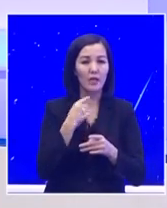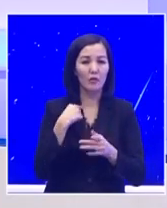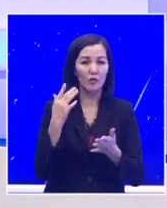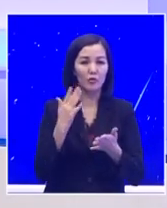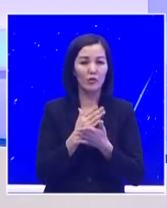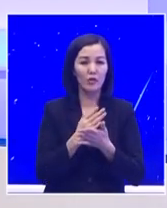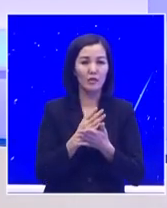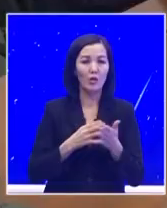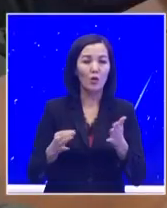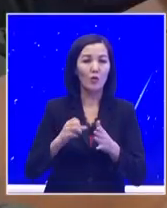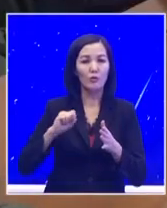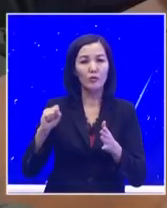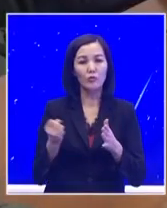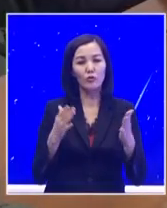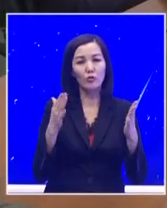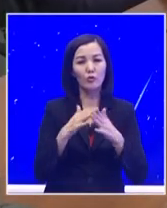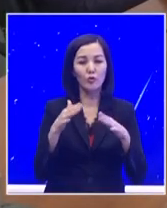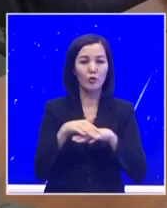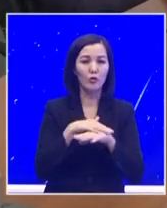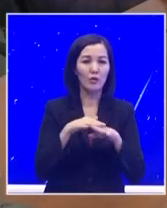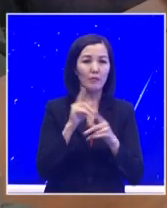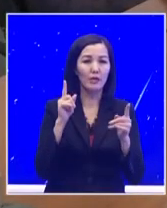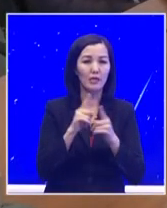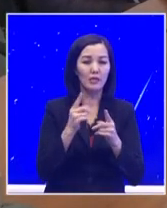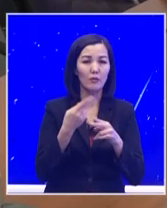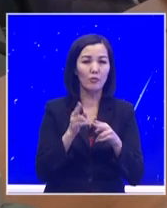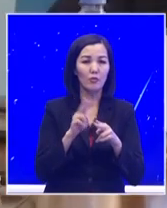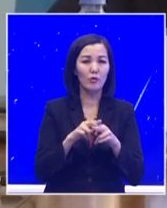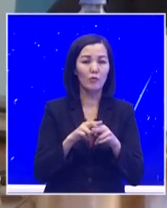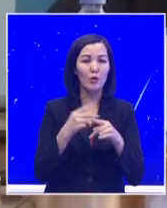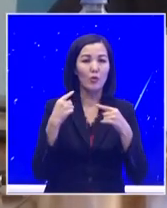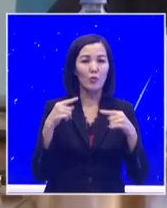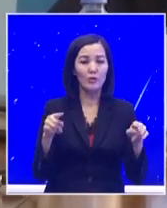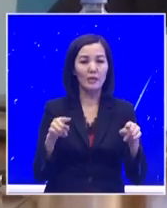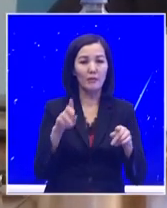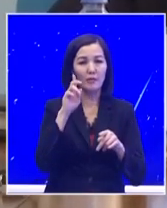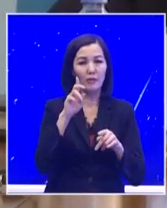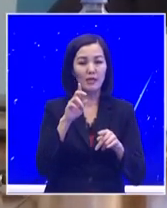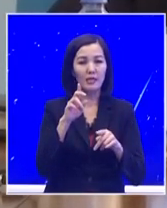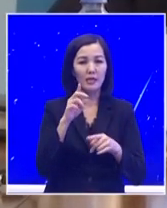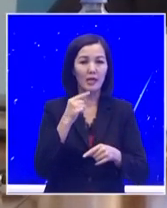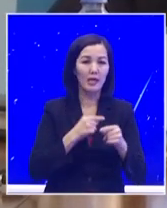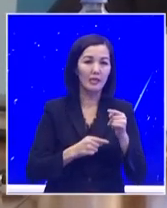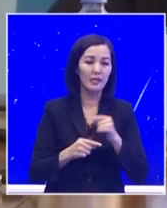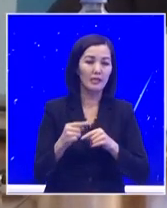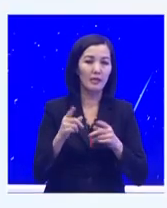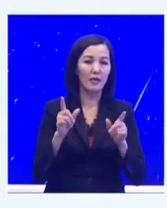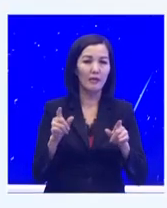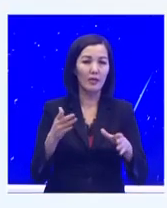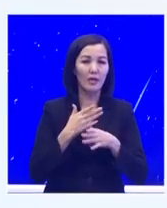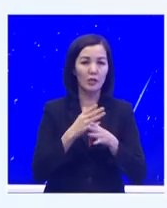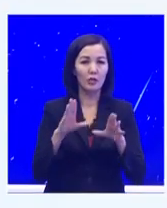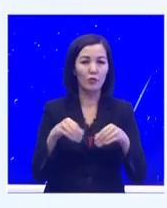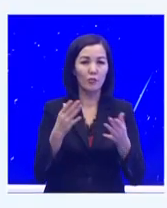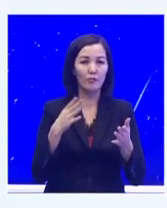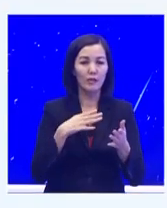орналасқан. Мамандар облыстық достық үйінде тұрғындармен кездесті. Бұл ұйым өзге мемлекеттегі қандастарымызға қажетті көмек береді. Ал